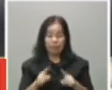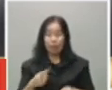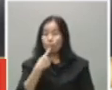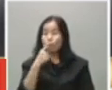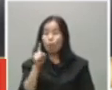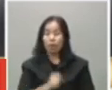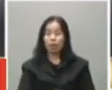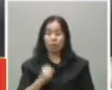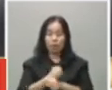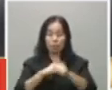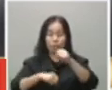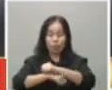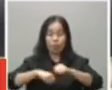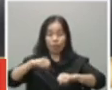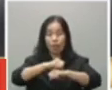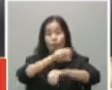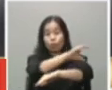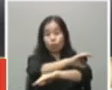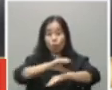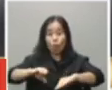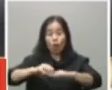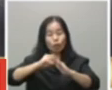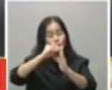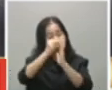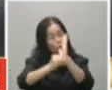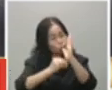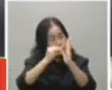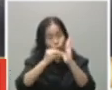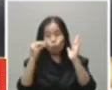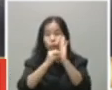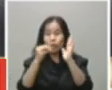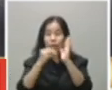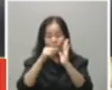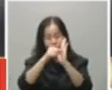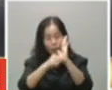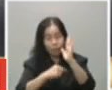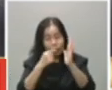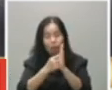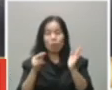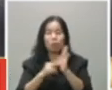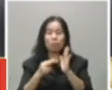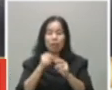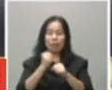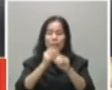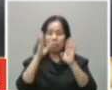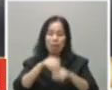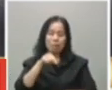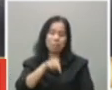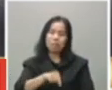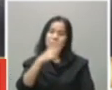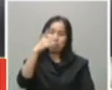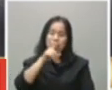ไฟฟ้าทั่วกรุงเทพและปริมณฑลเนี่ยมันไม่ได้เป็นแบบนั้นครับ